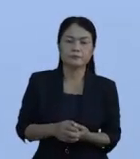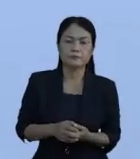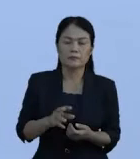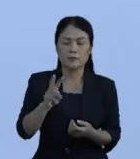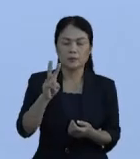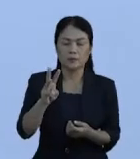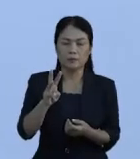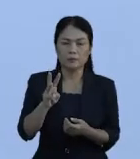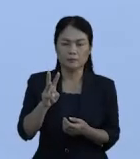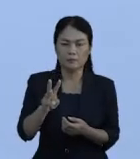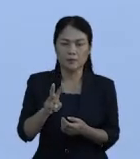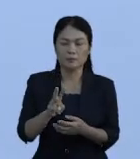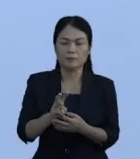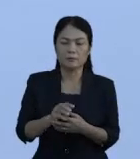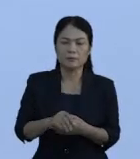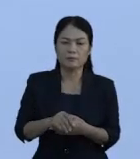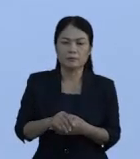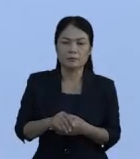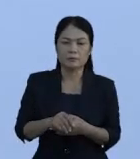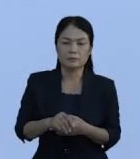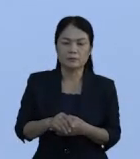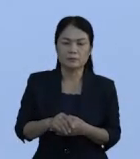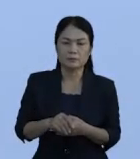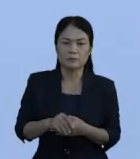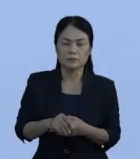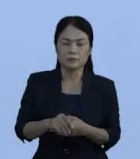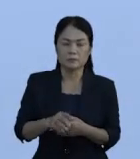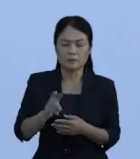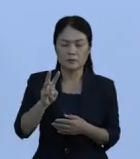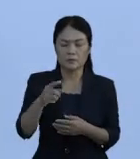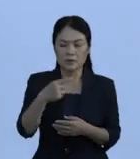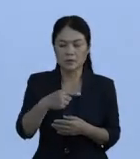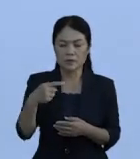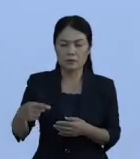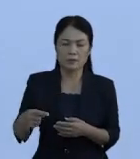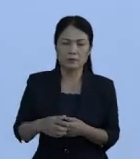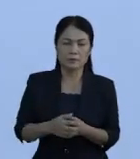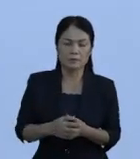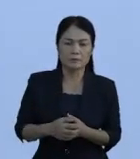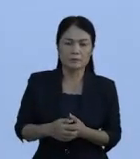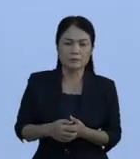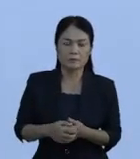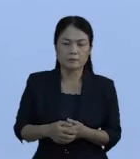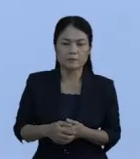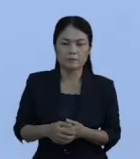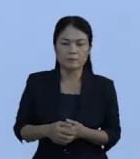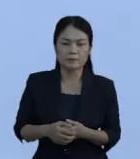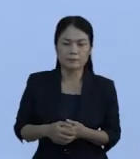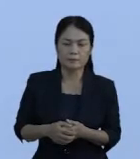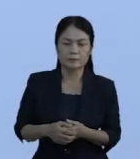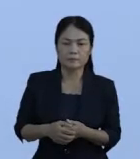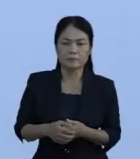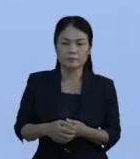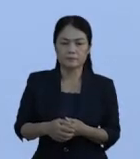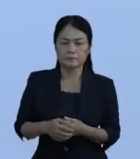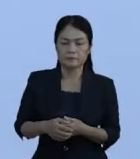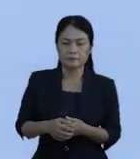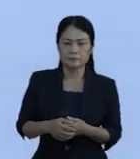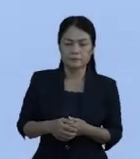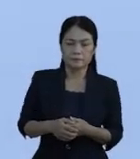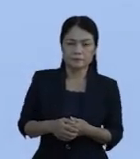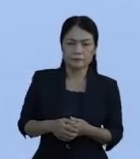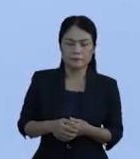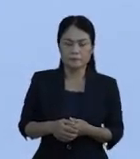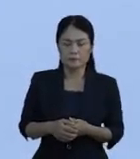bảy bảy ấy gớn bà bảy bảy liền bà chấn viết bảy bảy liền là cuộc bạc mà cứ việc bảy liền nhé